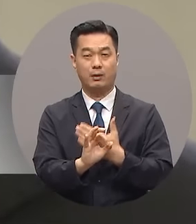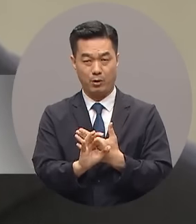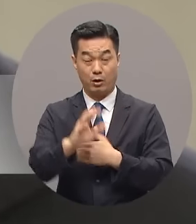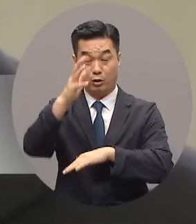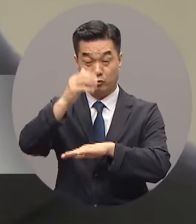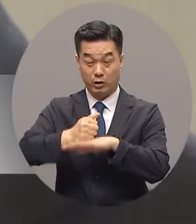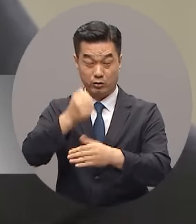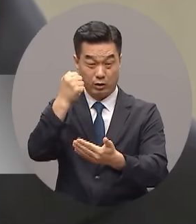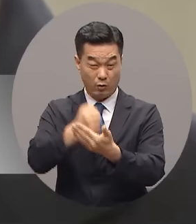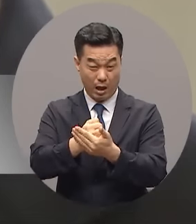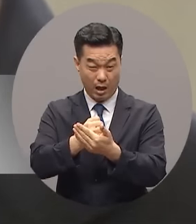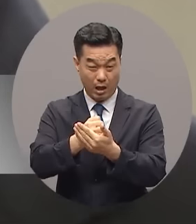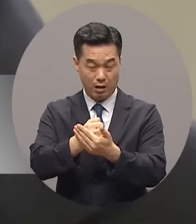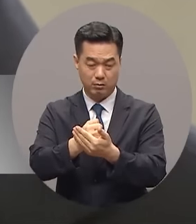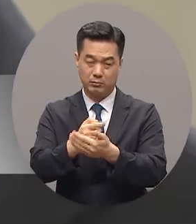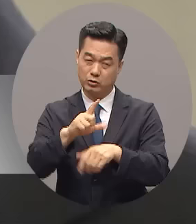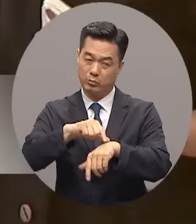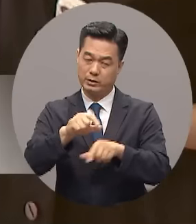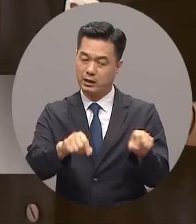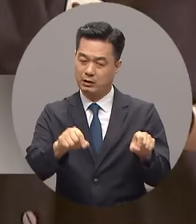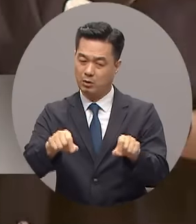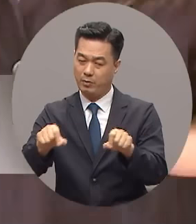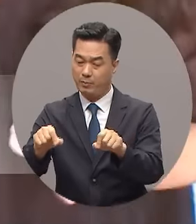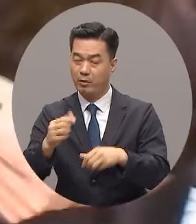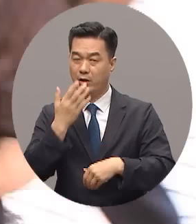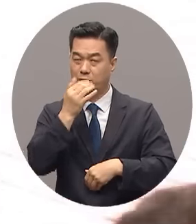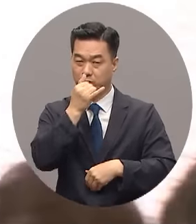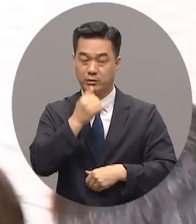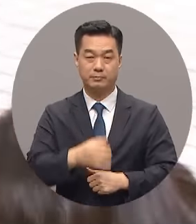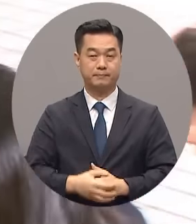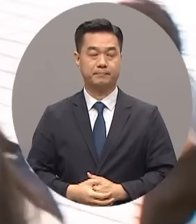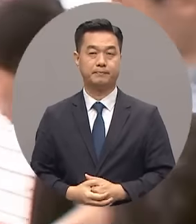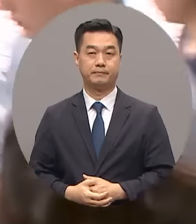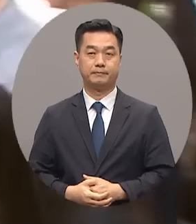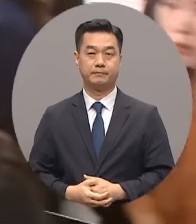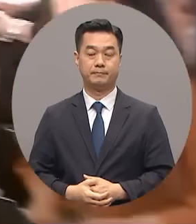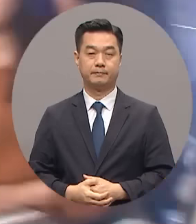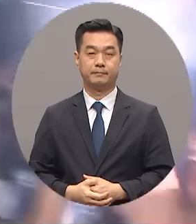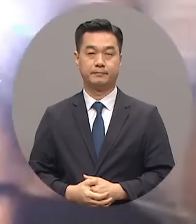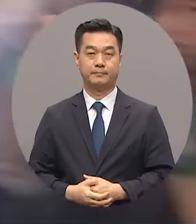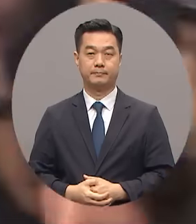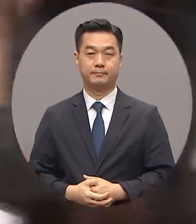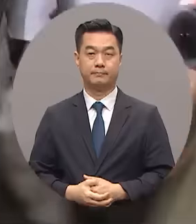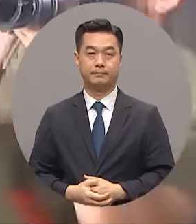최종 결론이 나오기까지 다소 시일이 걸릴 수 있습니다 MBC 뉴스 도원입니다